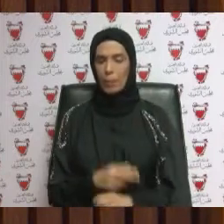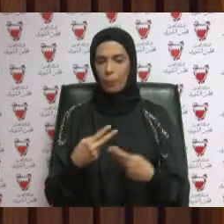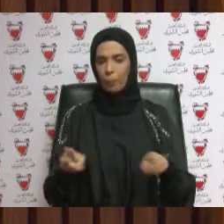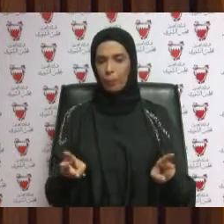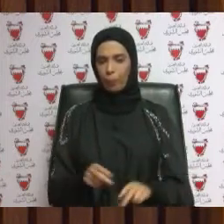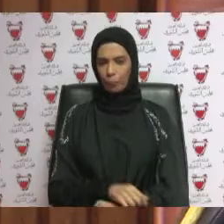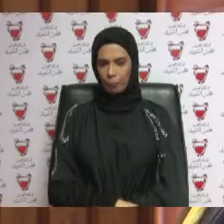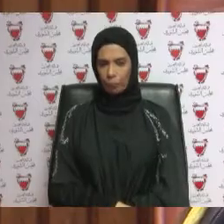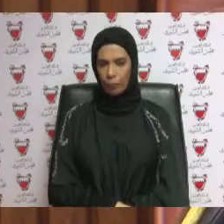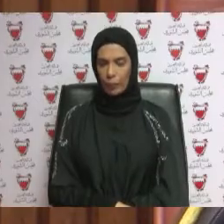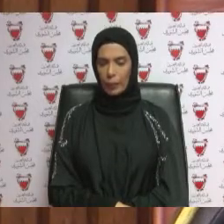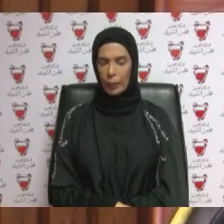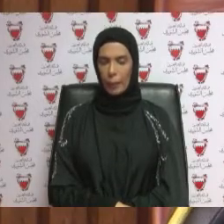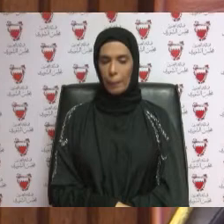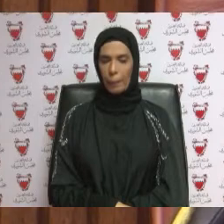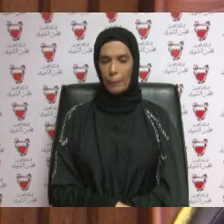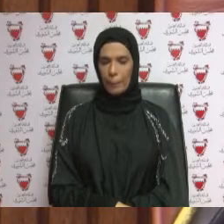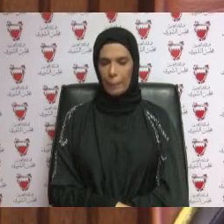الموافقون على الديباجة؟